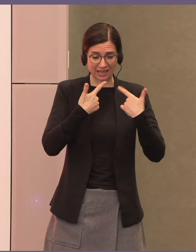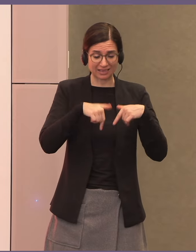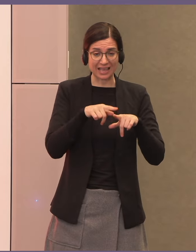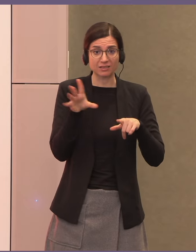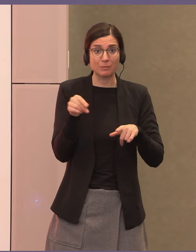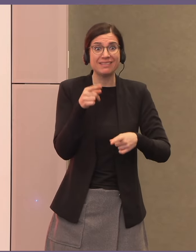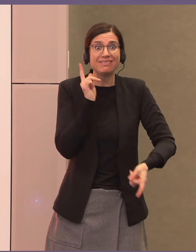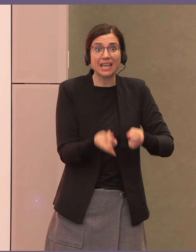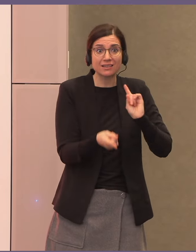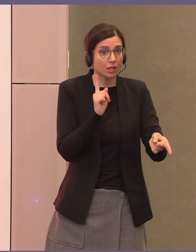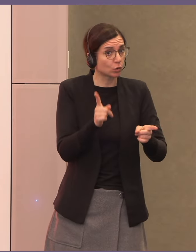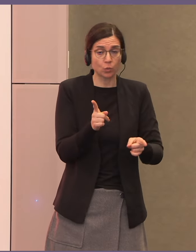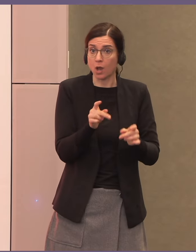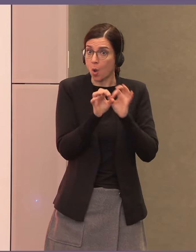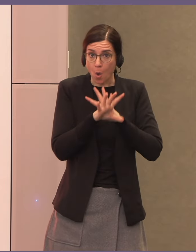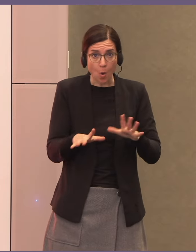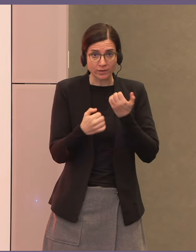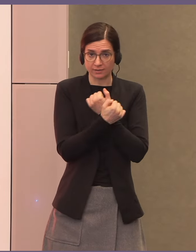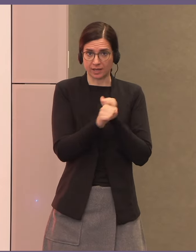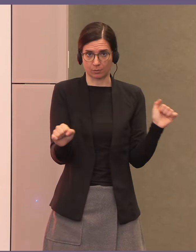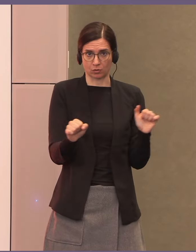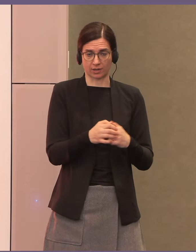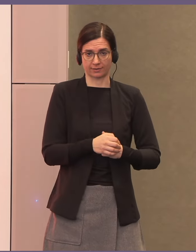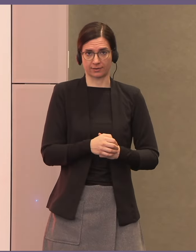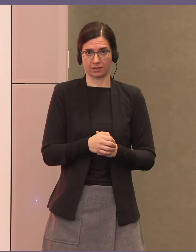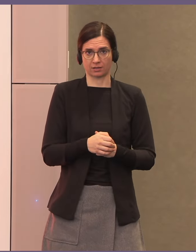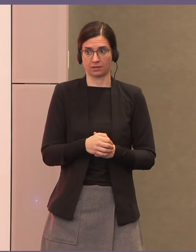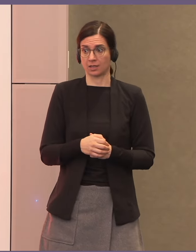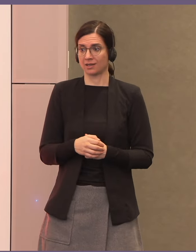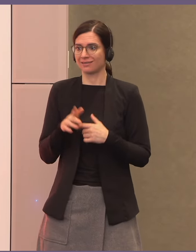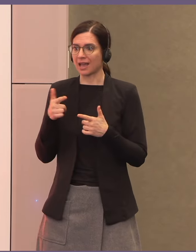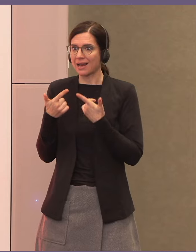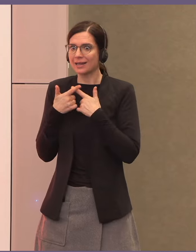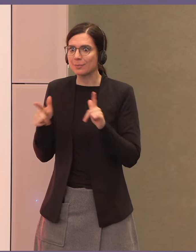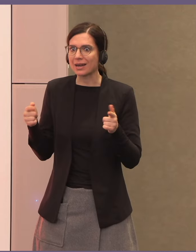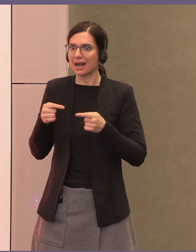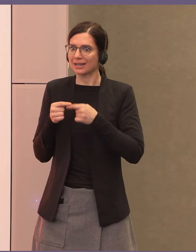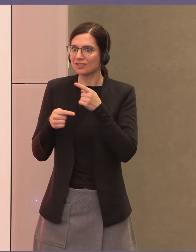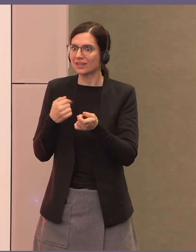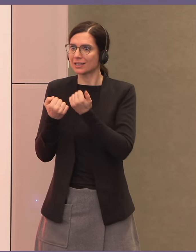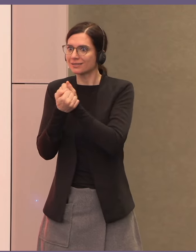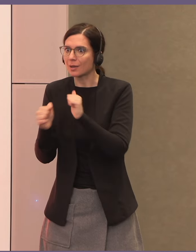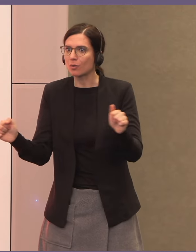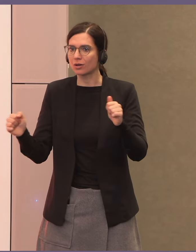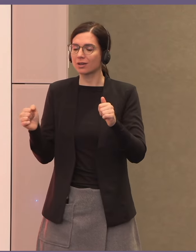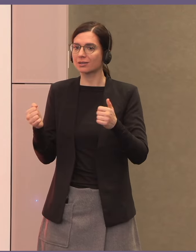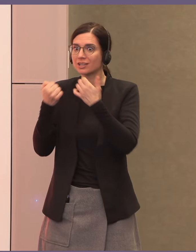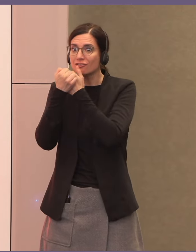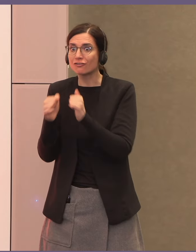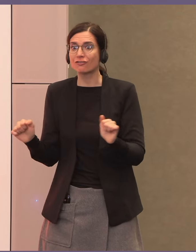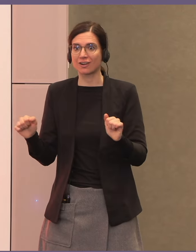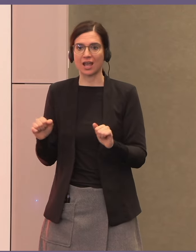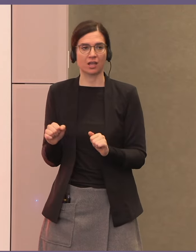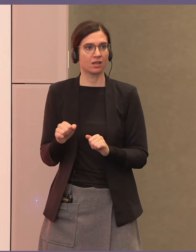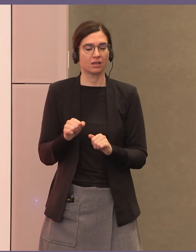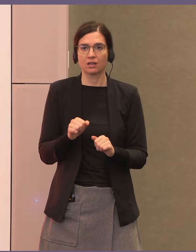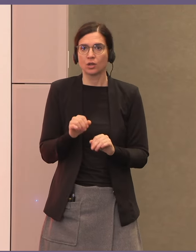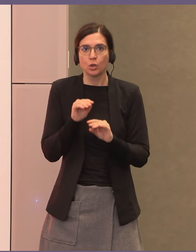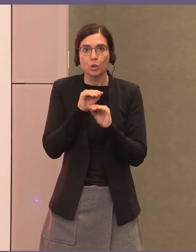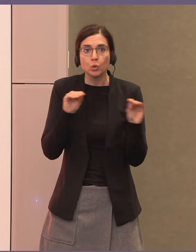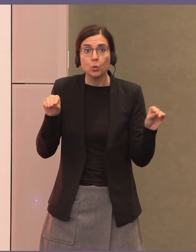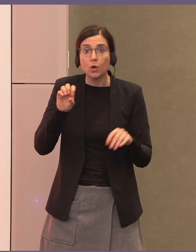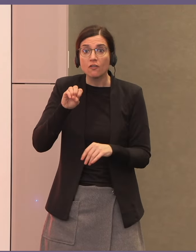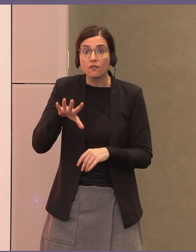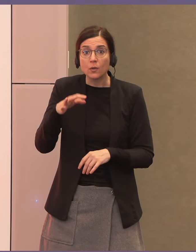Diktatur. Und so aus unserem Verständnis einer liberalen, entwickelten Demokratie, sind es nicht einmal 15 Prozent